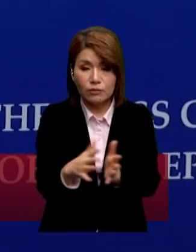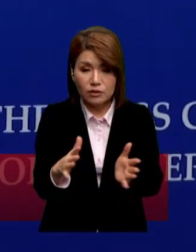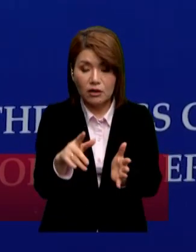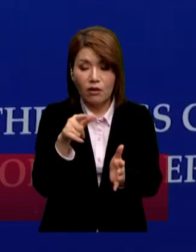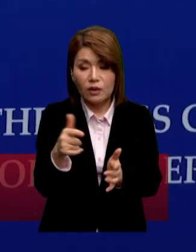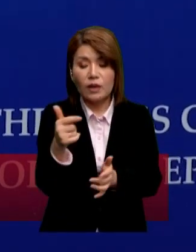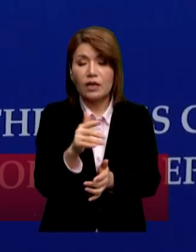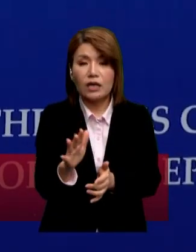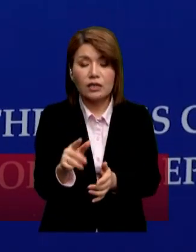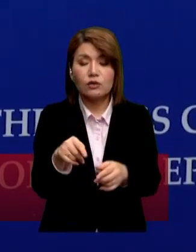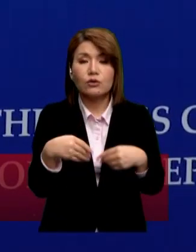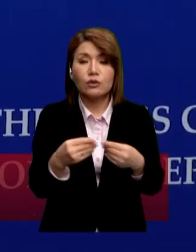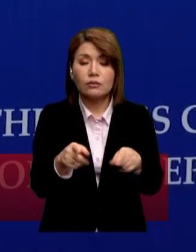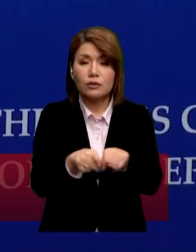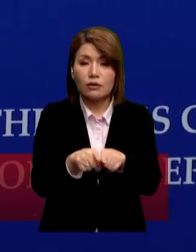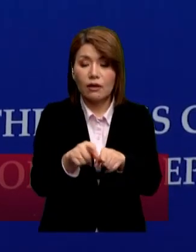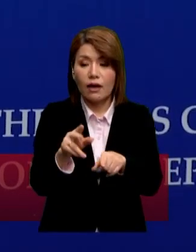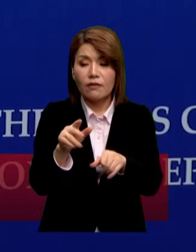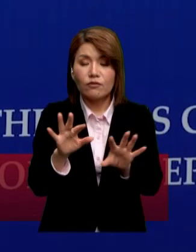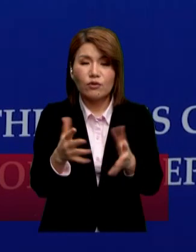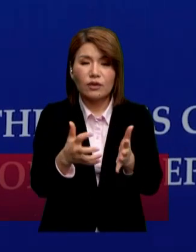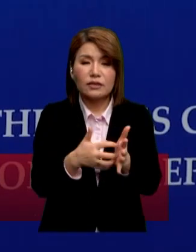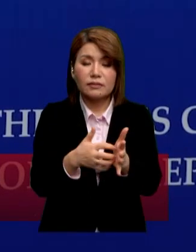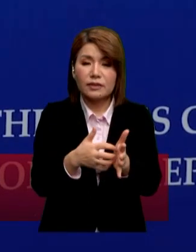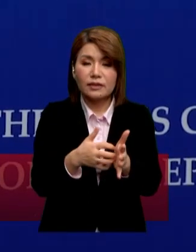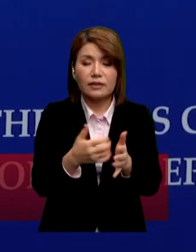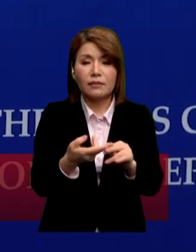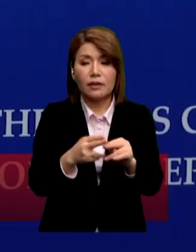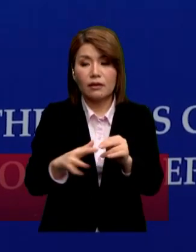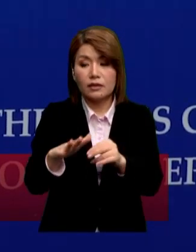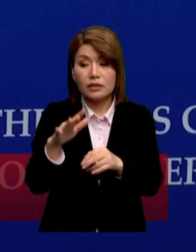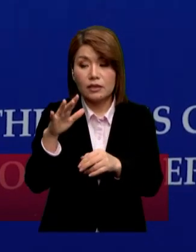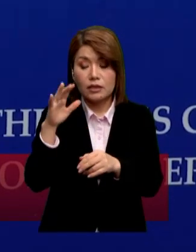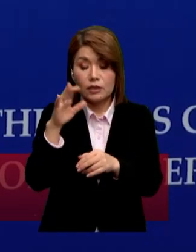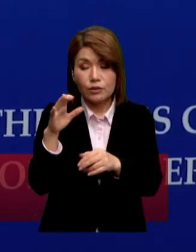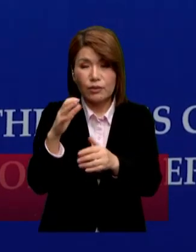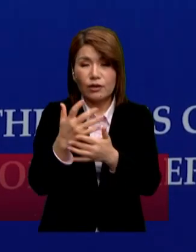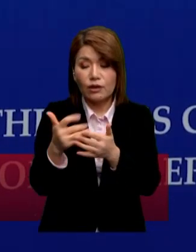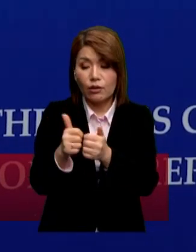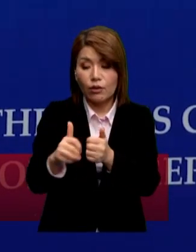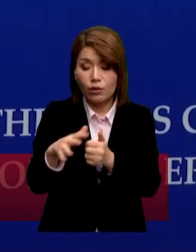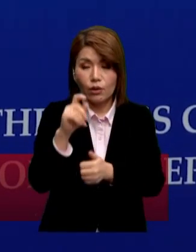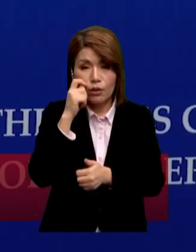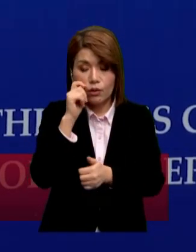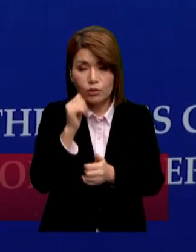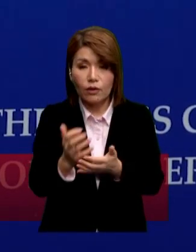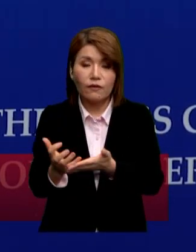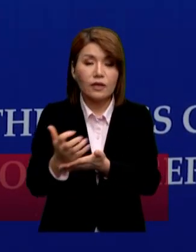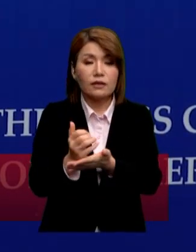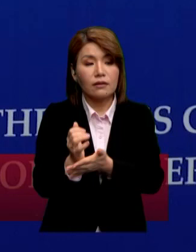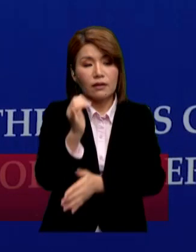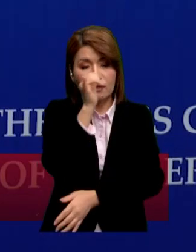не гарантирует того, что из-за аномального всплеска спроса соседей мы лук может весь вывести.